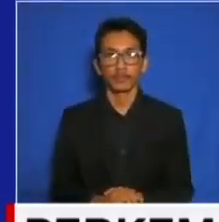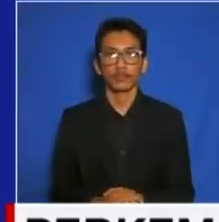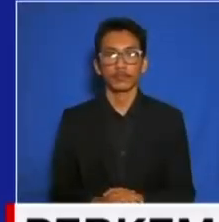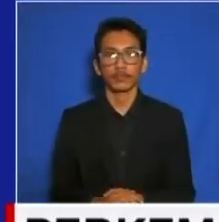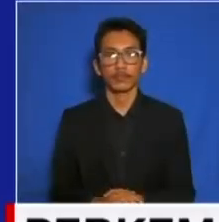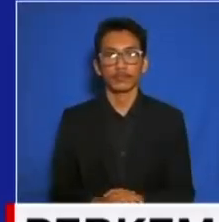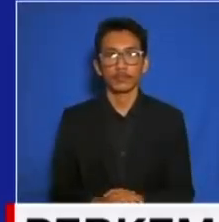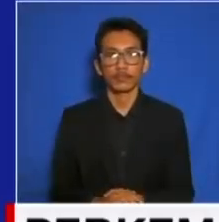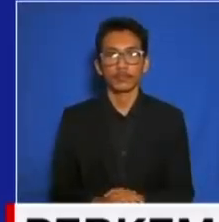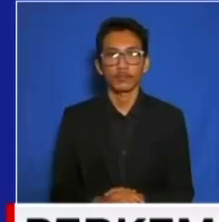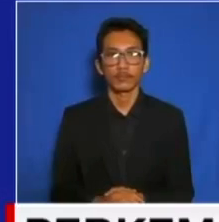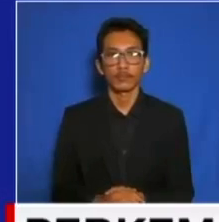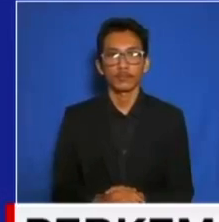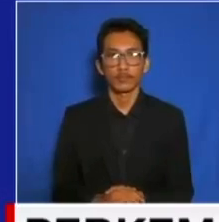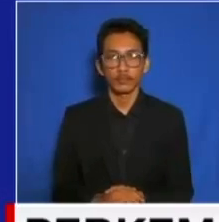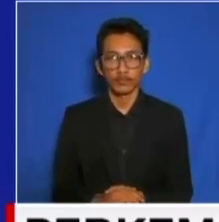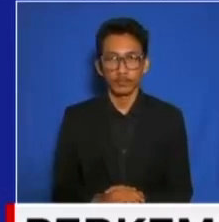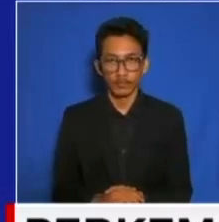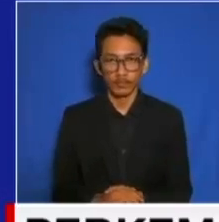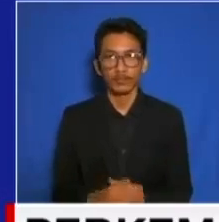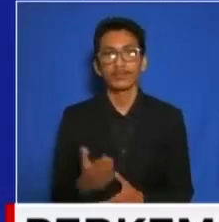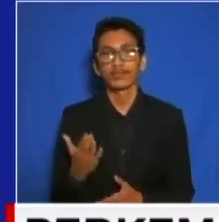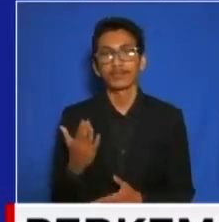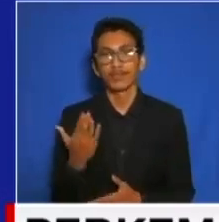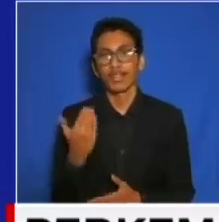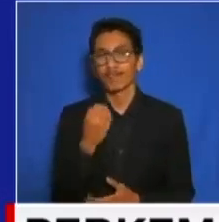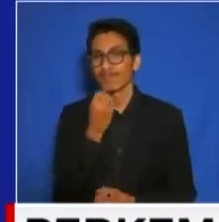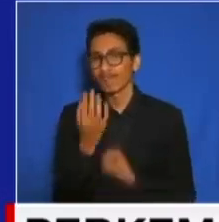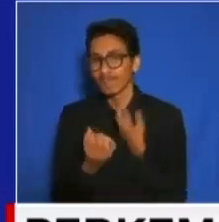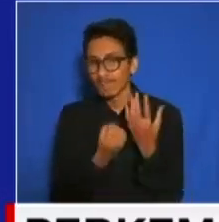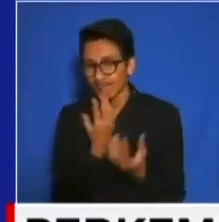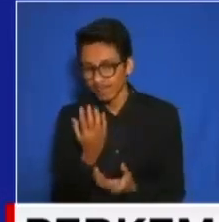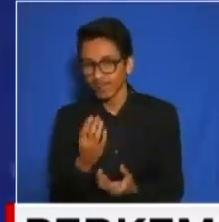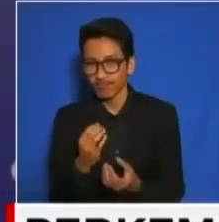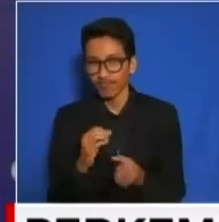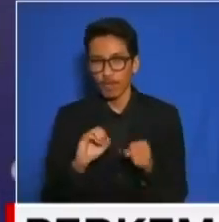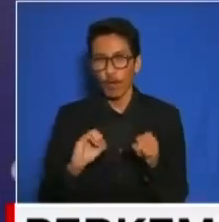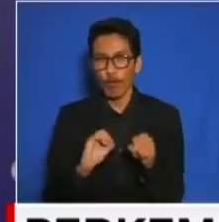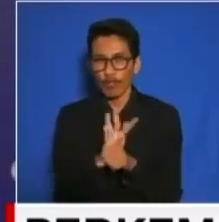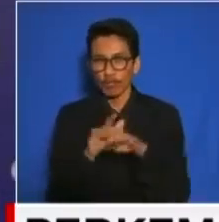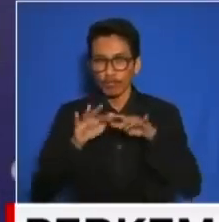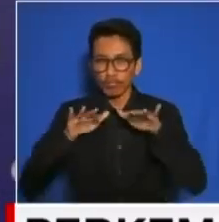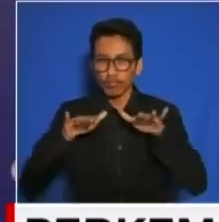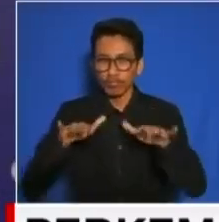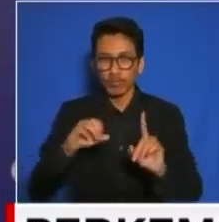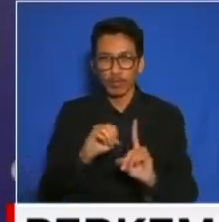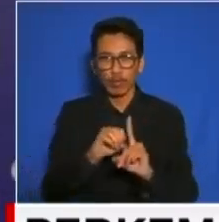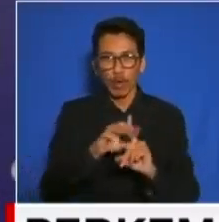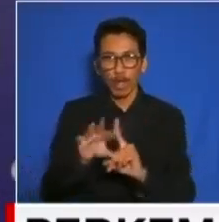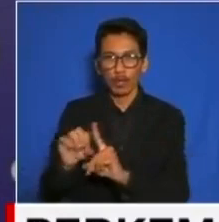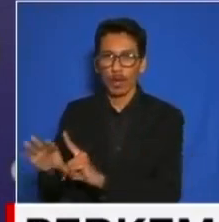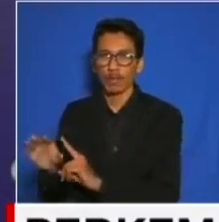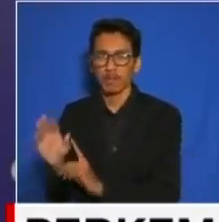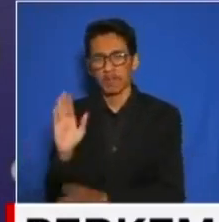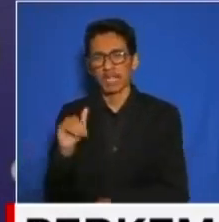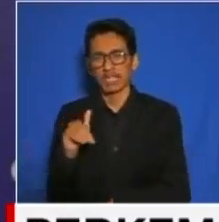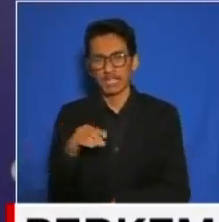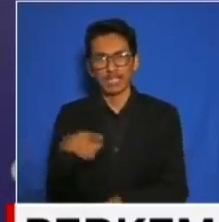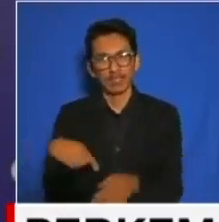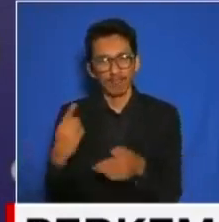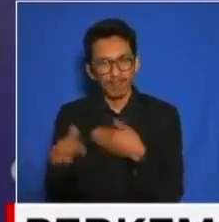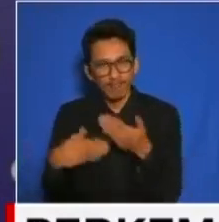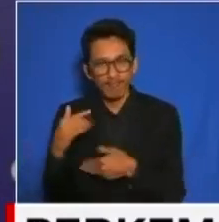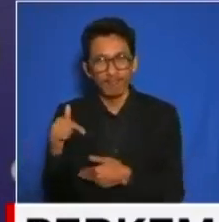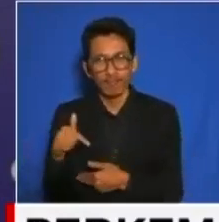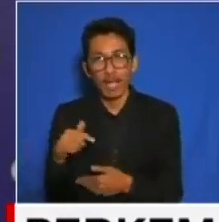gambaran-gambaran di atas menunjukkan bahwa proses penularan masih terus terjadi. Oleh karena itu, mari berpartisipasi secara